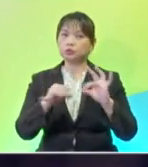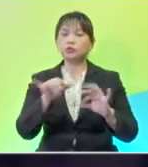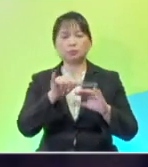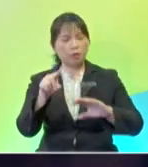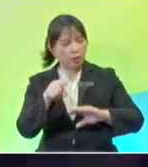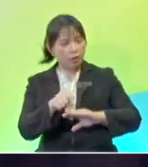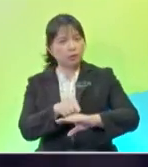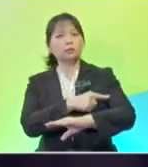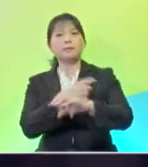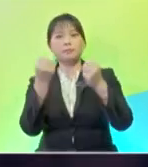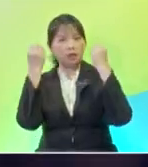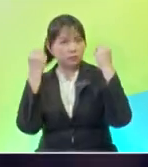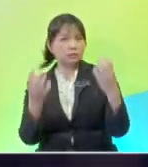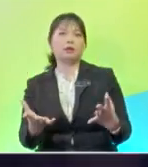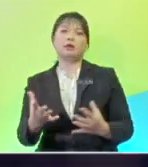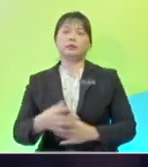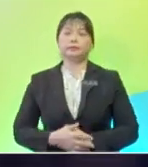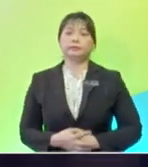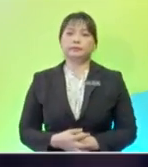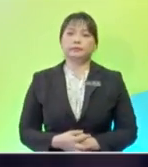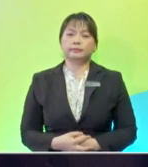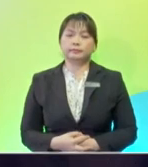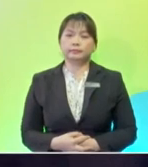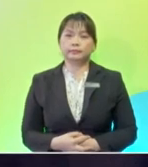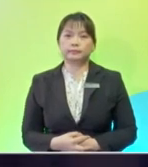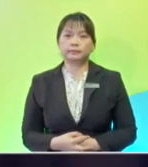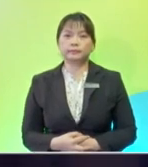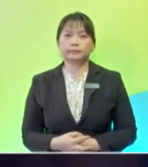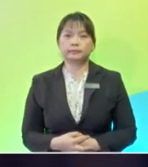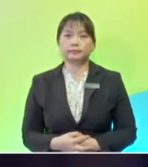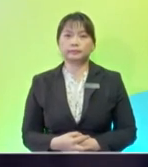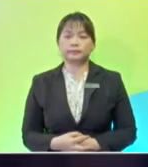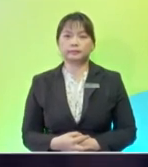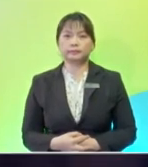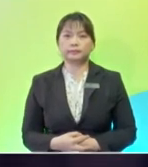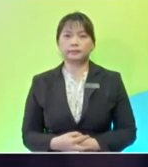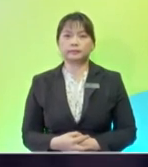berjejel banyak cerita dia maknanya itu termasuk